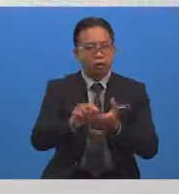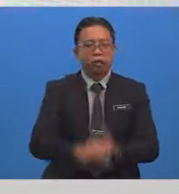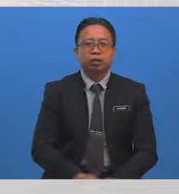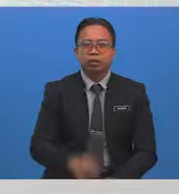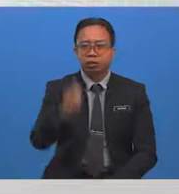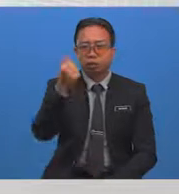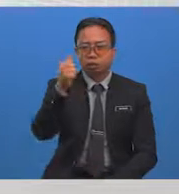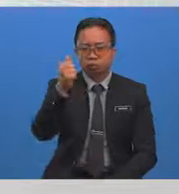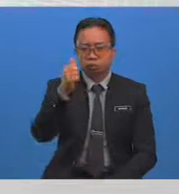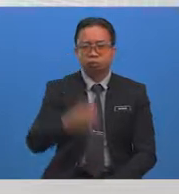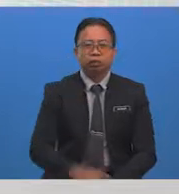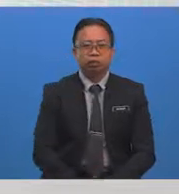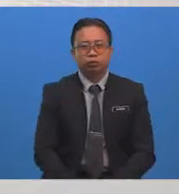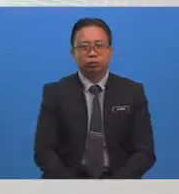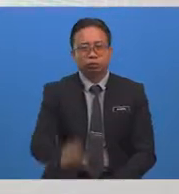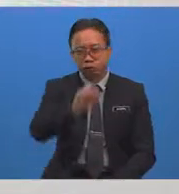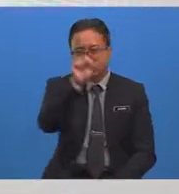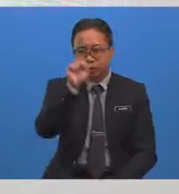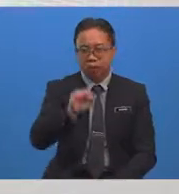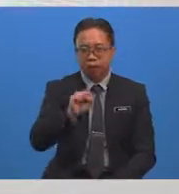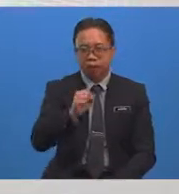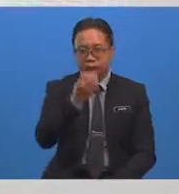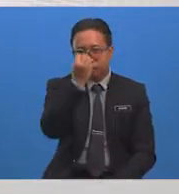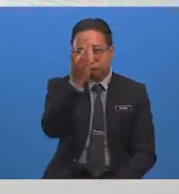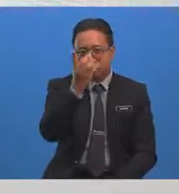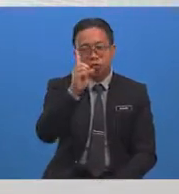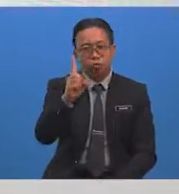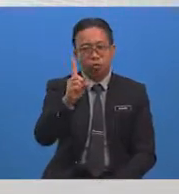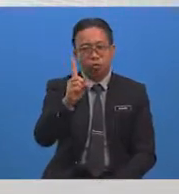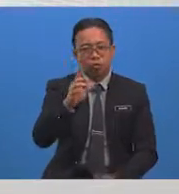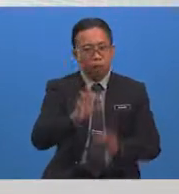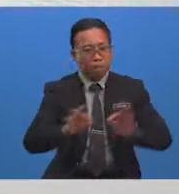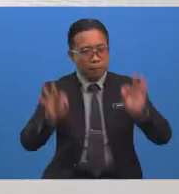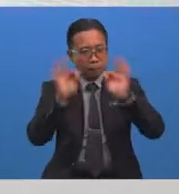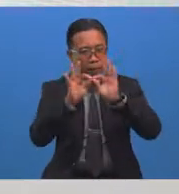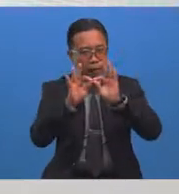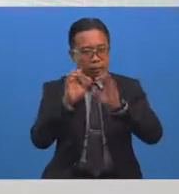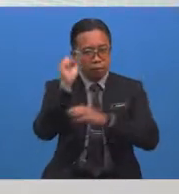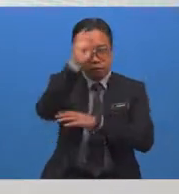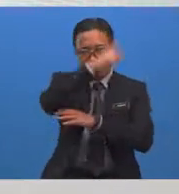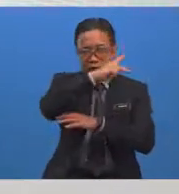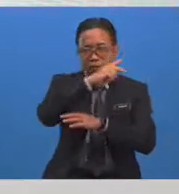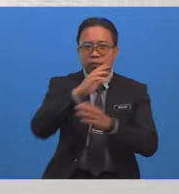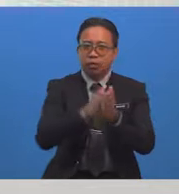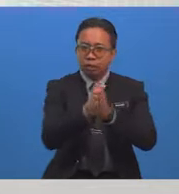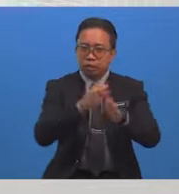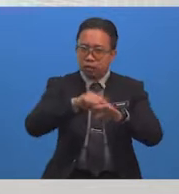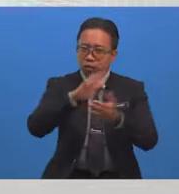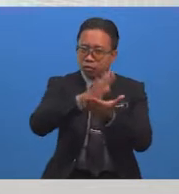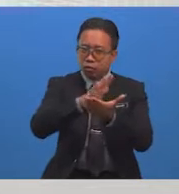10 soalnya Nyatakan satu kepentingan bersikap rajin disekolah